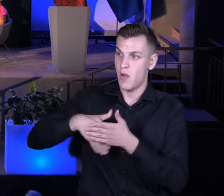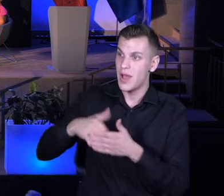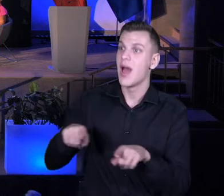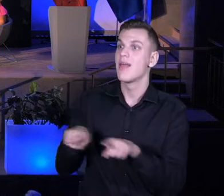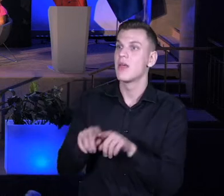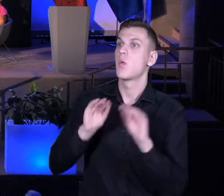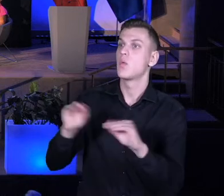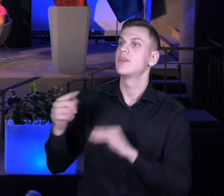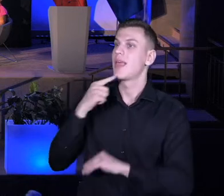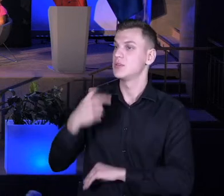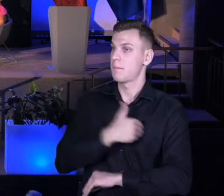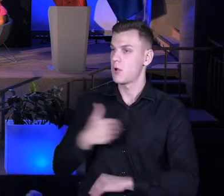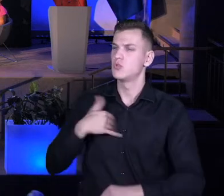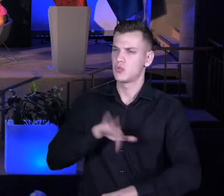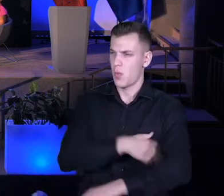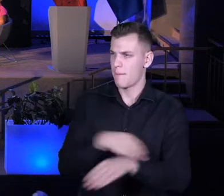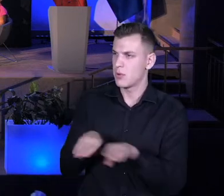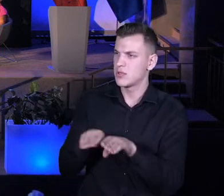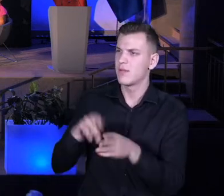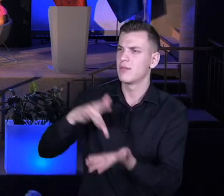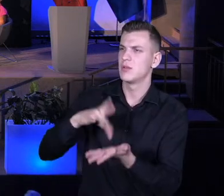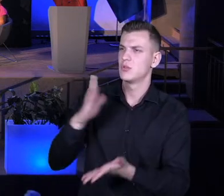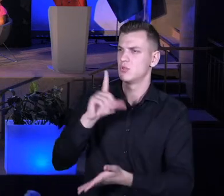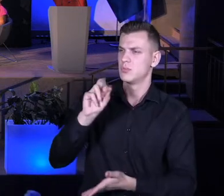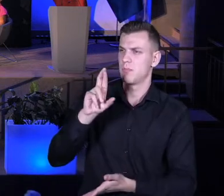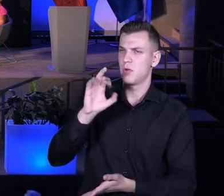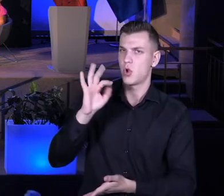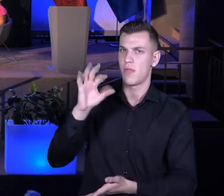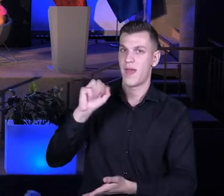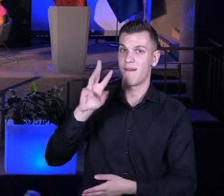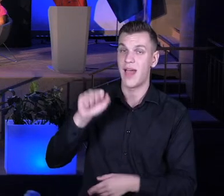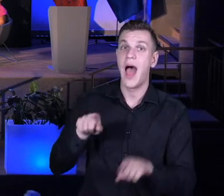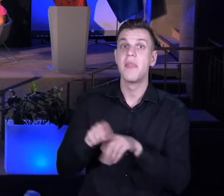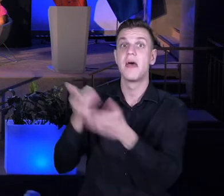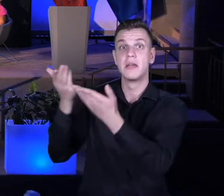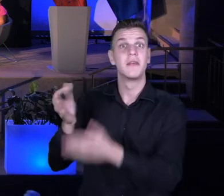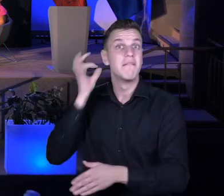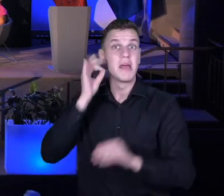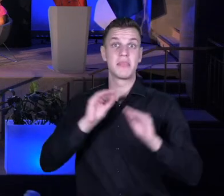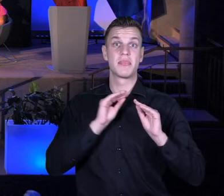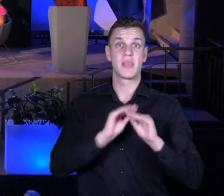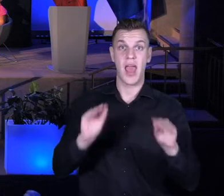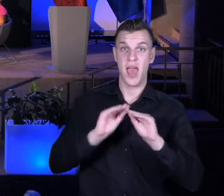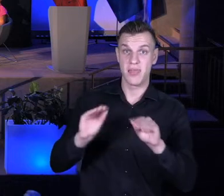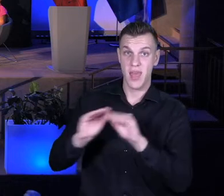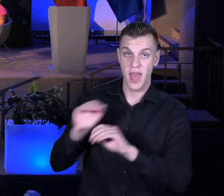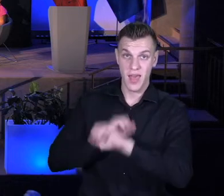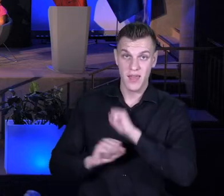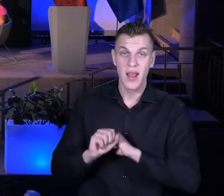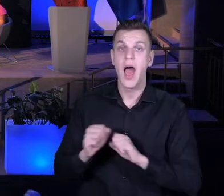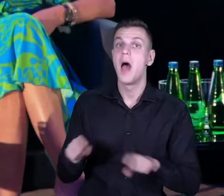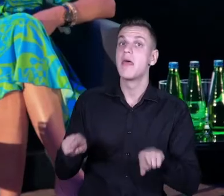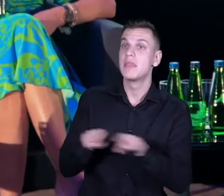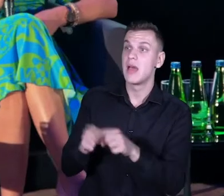języka polskiego w Szkole Podstawowej w Szprotawie, ale też trenerka i osoba, która